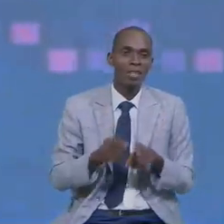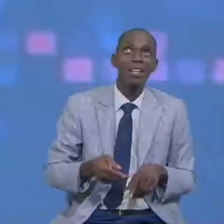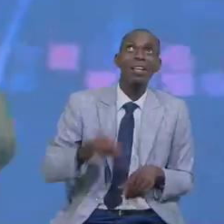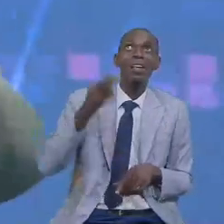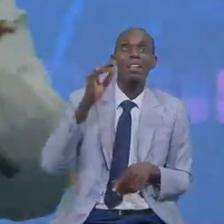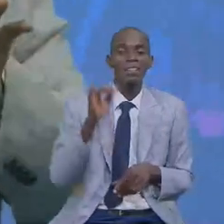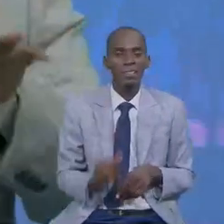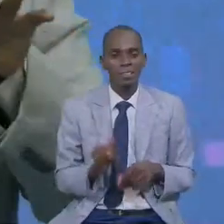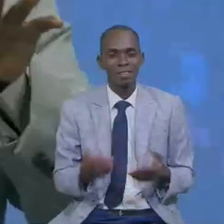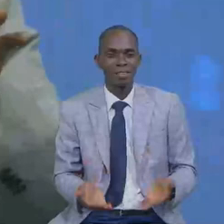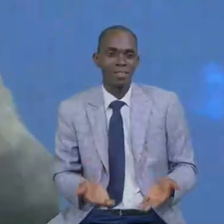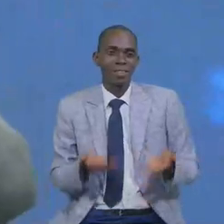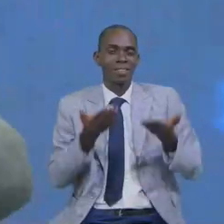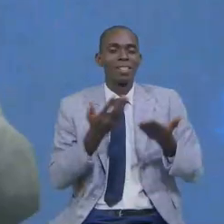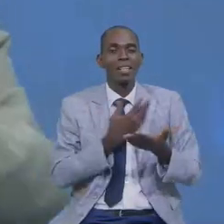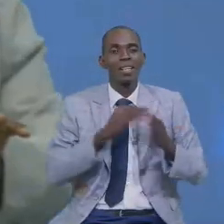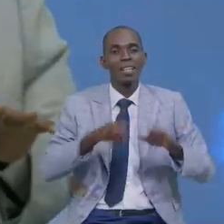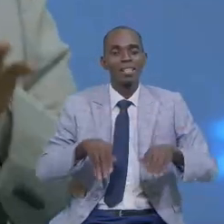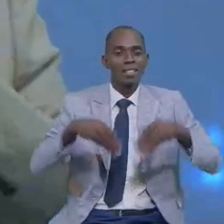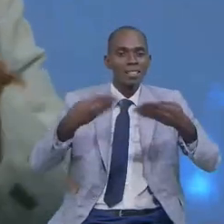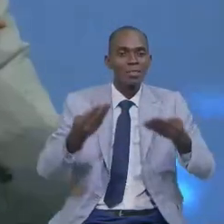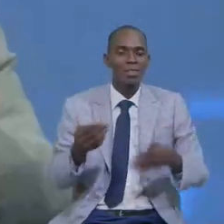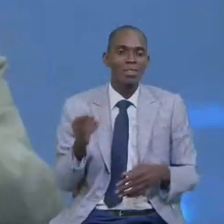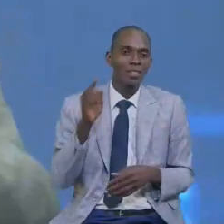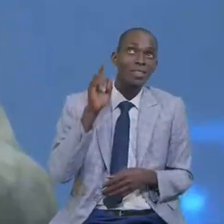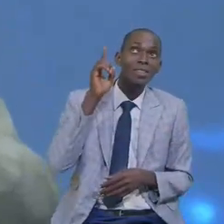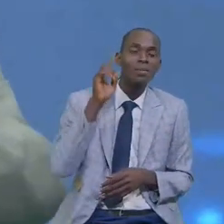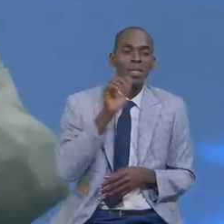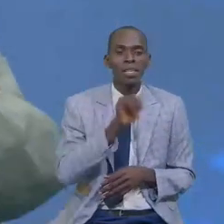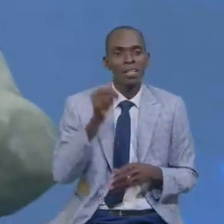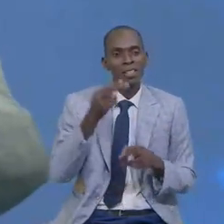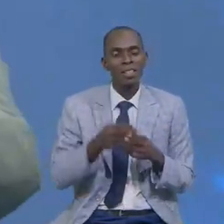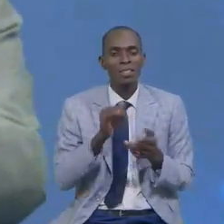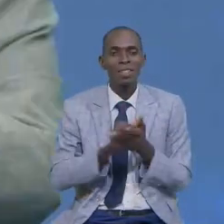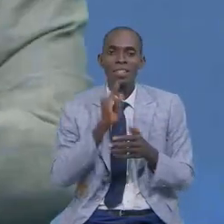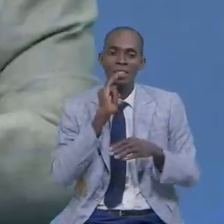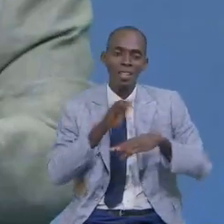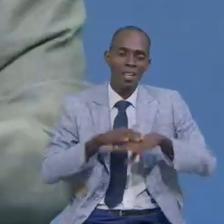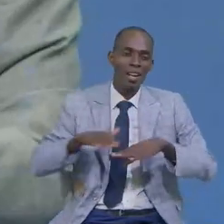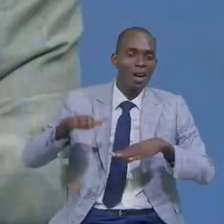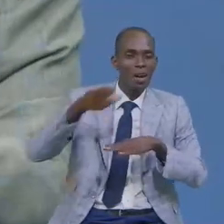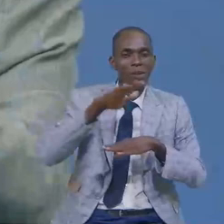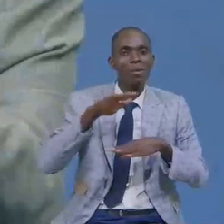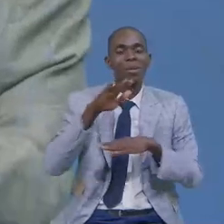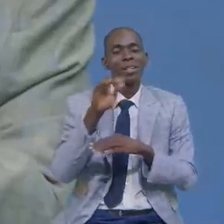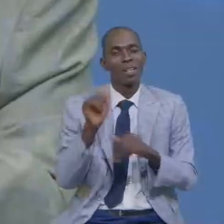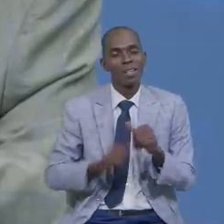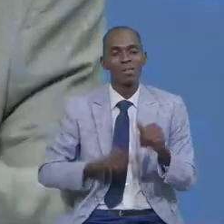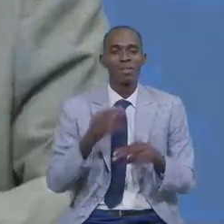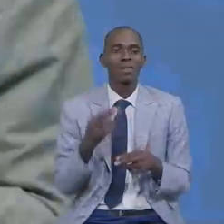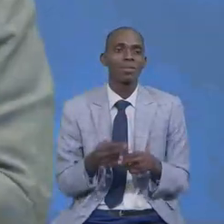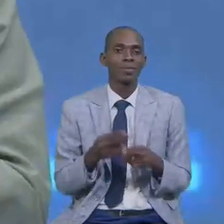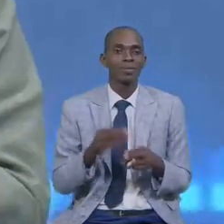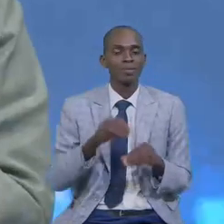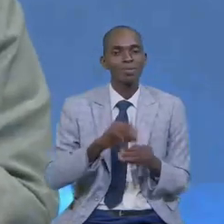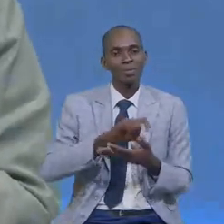élevé et lui a donné le nom qui est au-dessus de tout nom. Verset